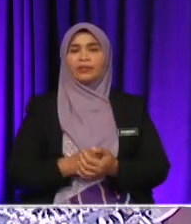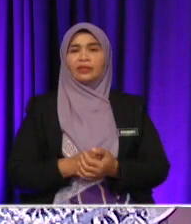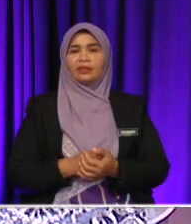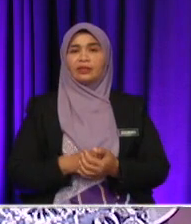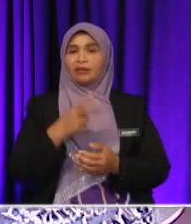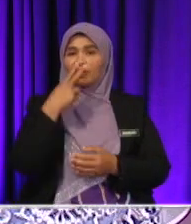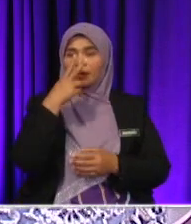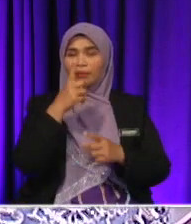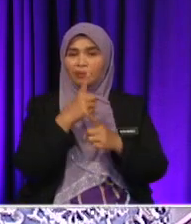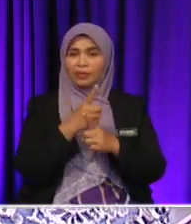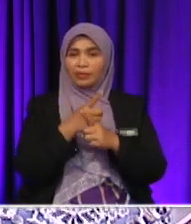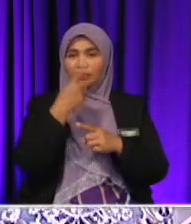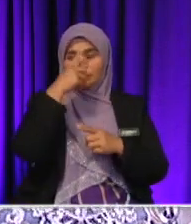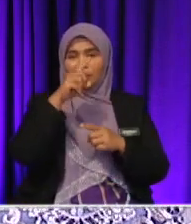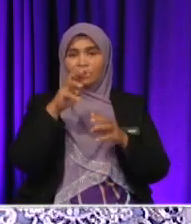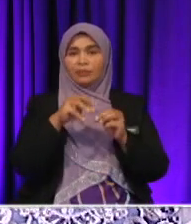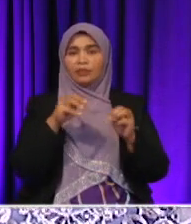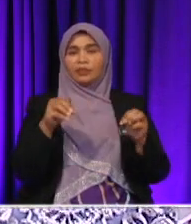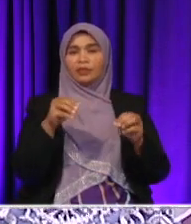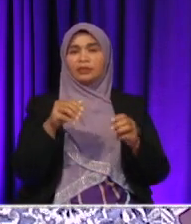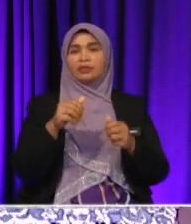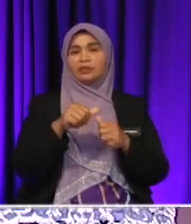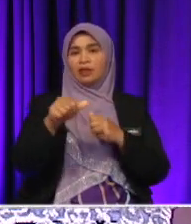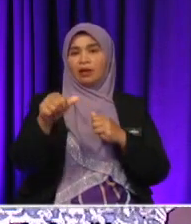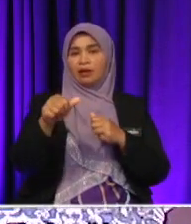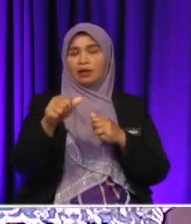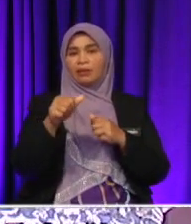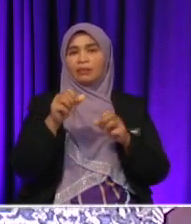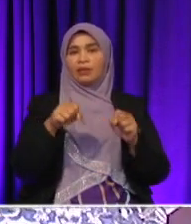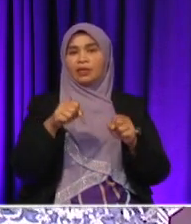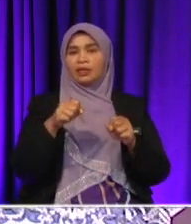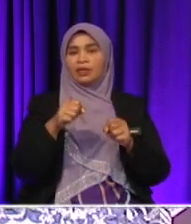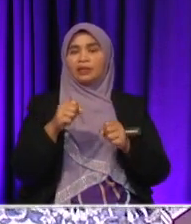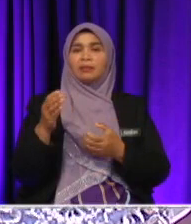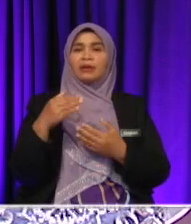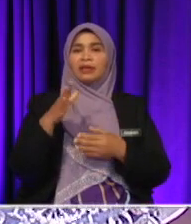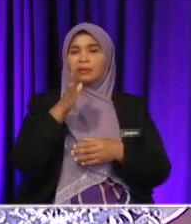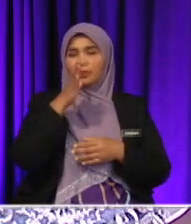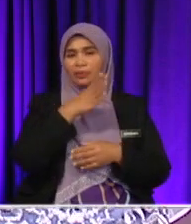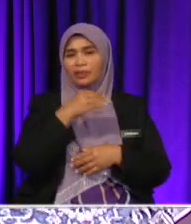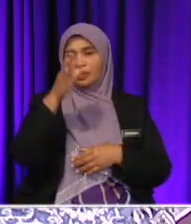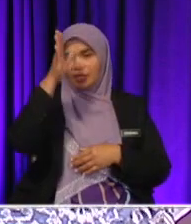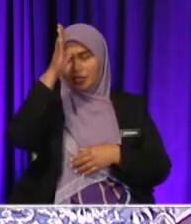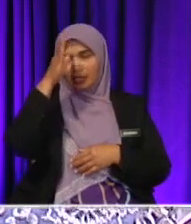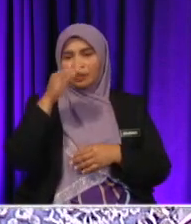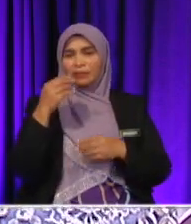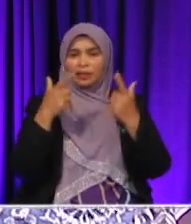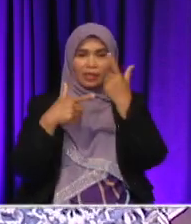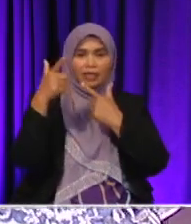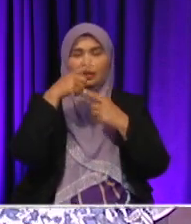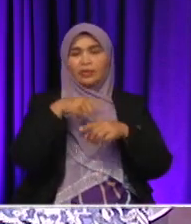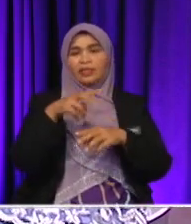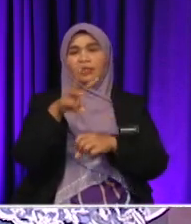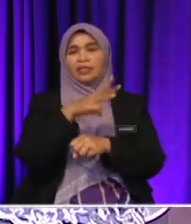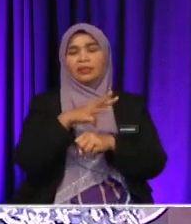Iya untuk murid-murid yang mungkin jauh oke bolehlah aja ibu dan ayah pergi melawat pesisiran